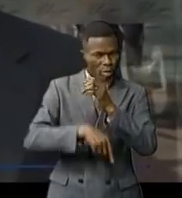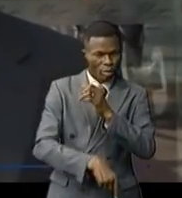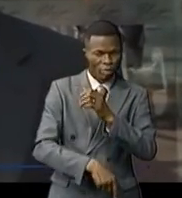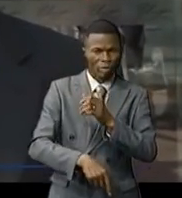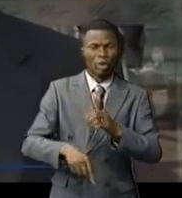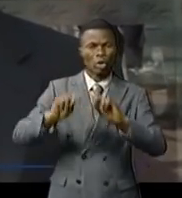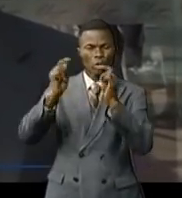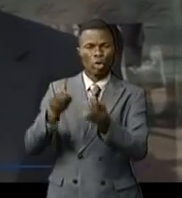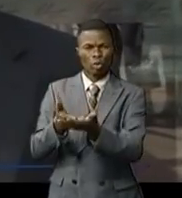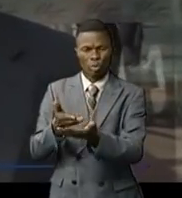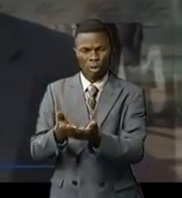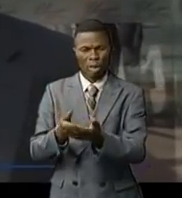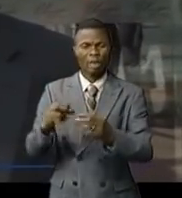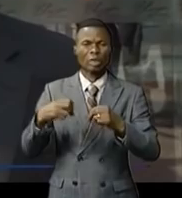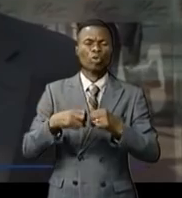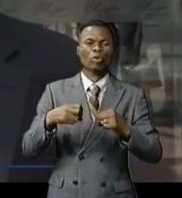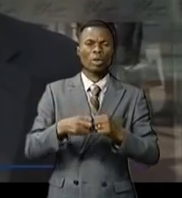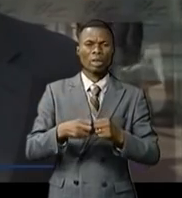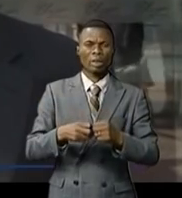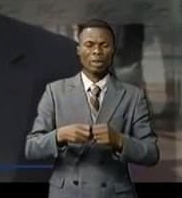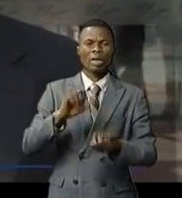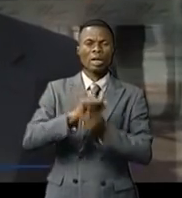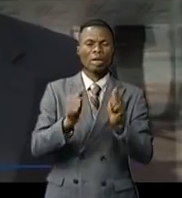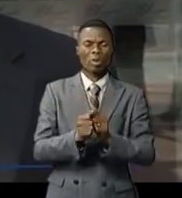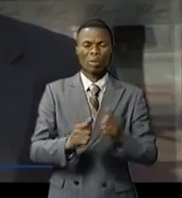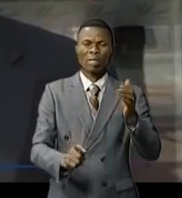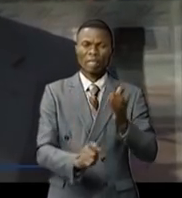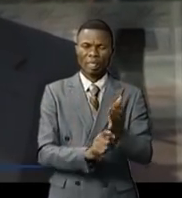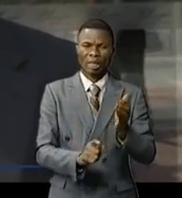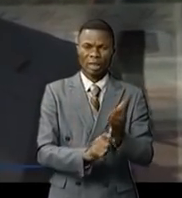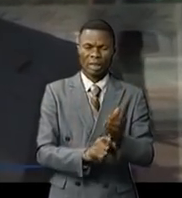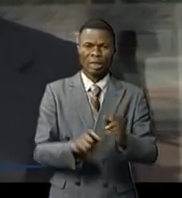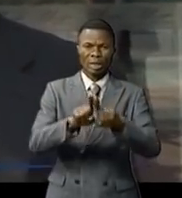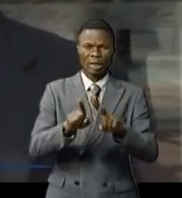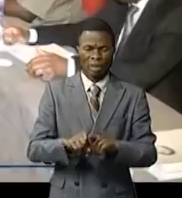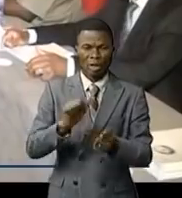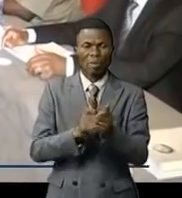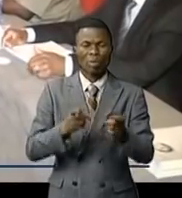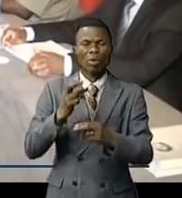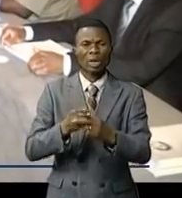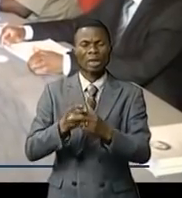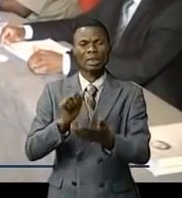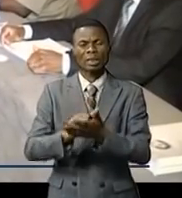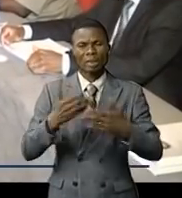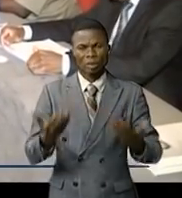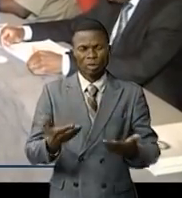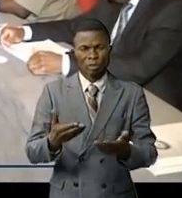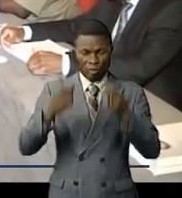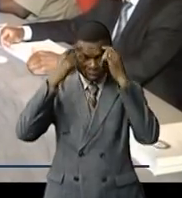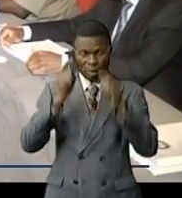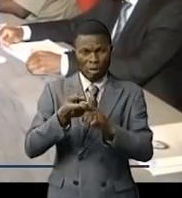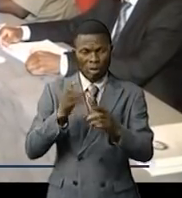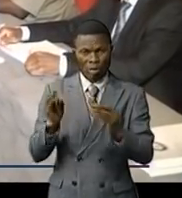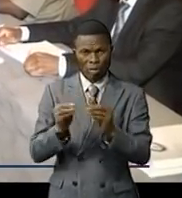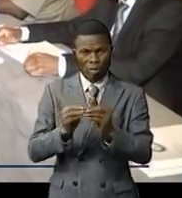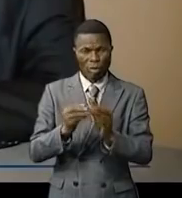Sinalc au niveau technique, mais aussi au niveau de sa gestion. Les options retenues à cette rencontre